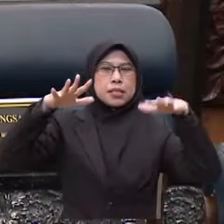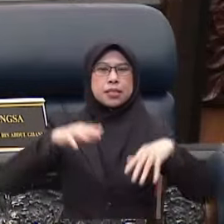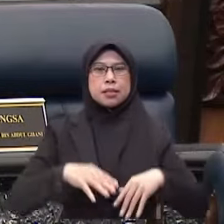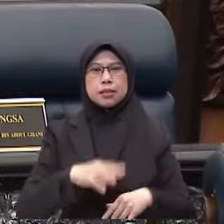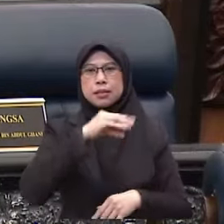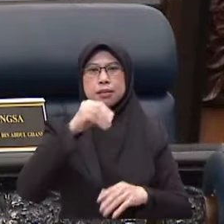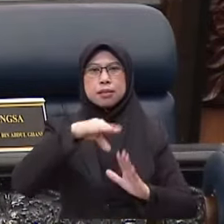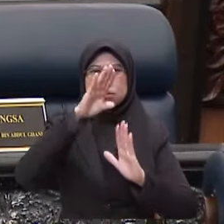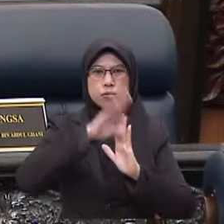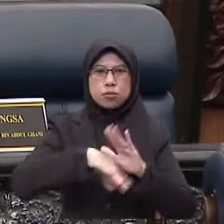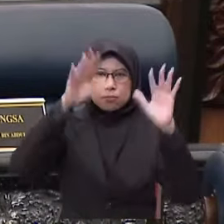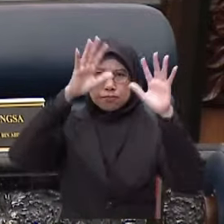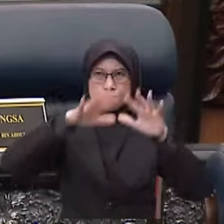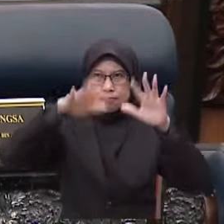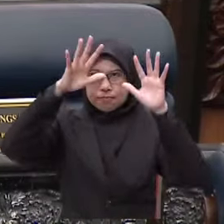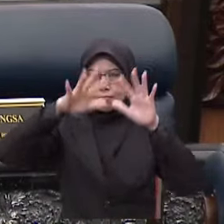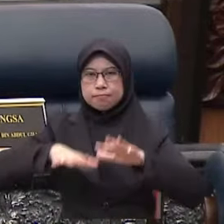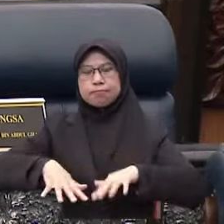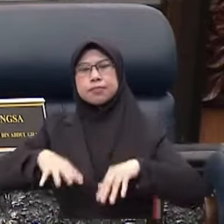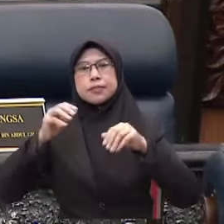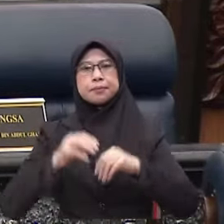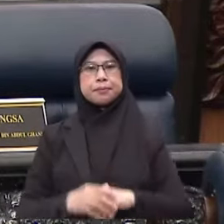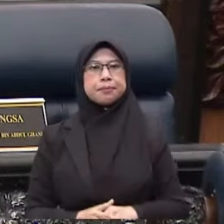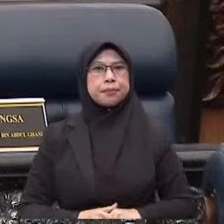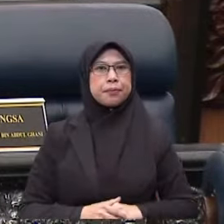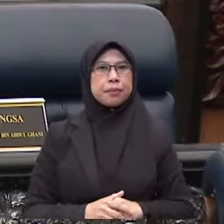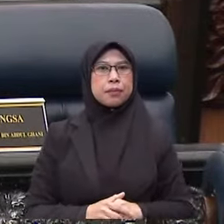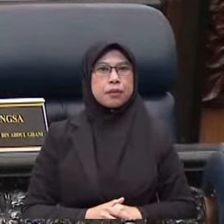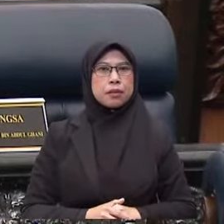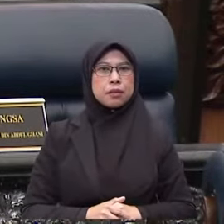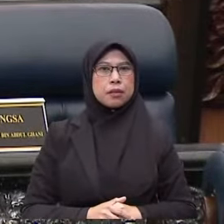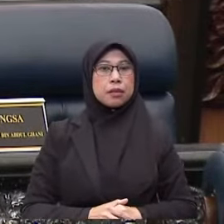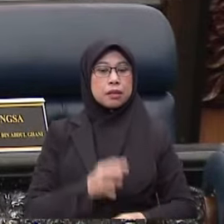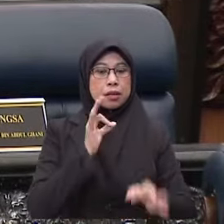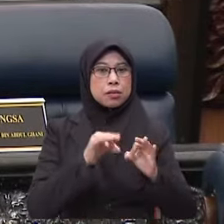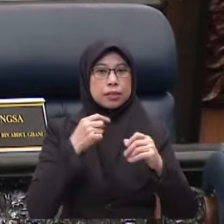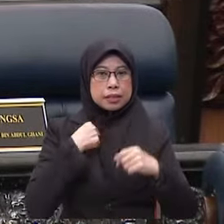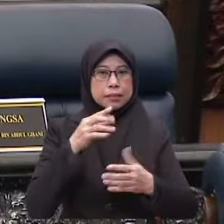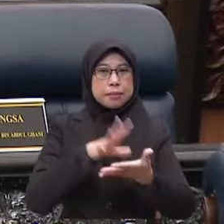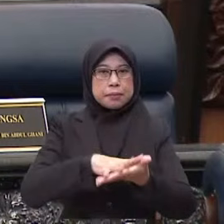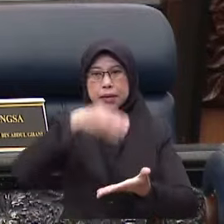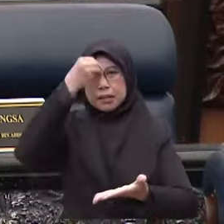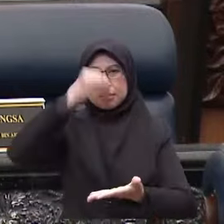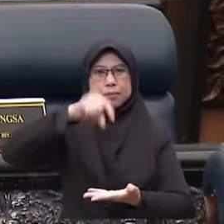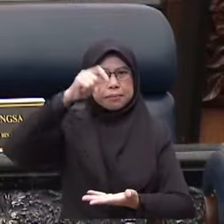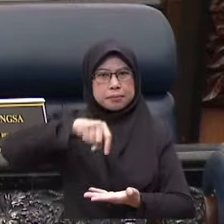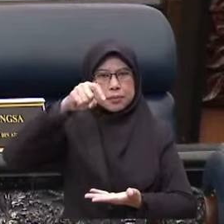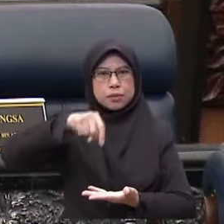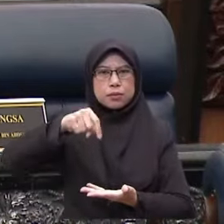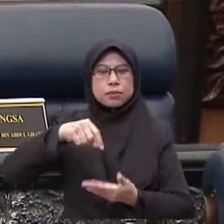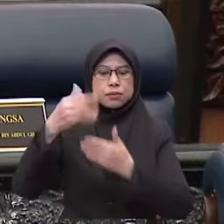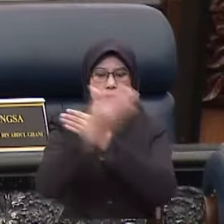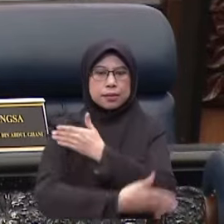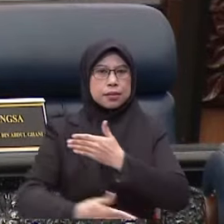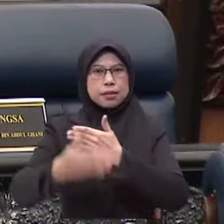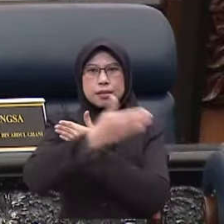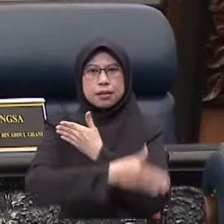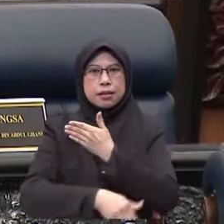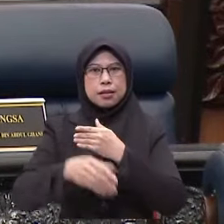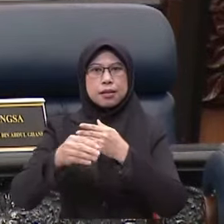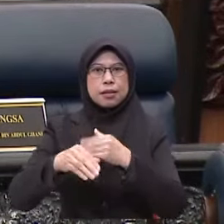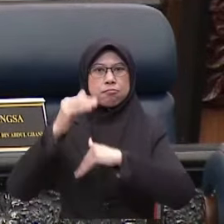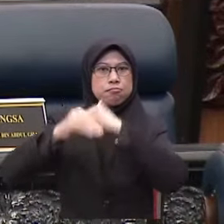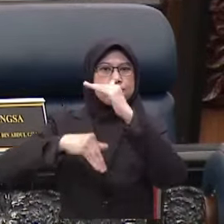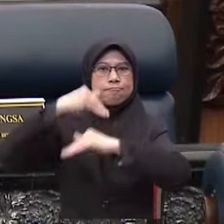kekurangan taburan hujan kita jika kita perlu belajar dari negara-negara ini